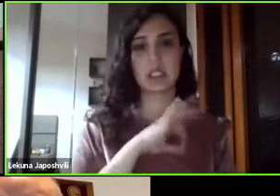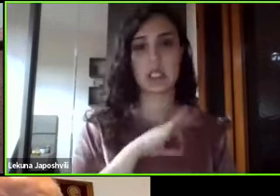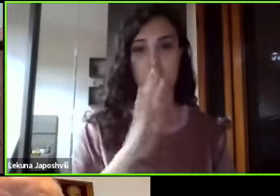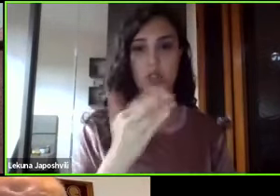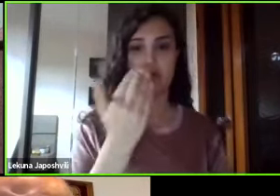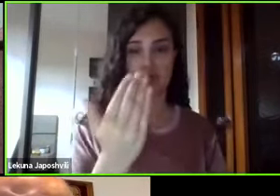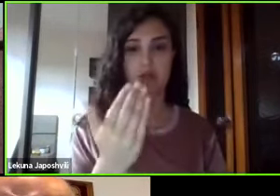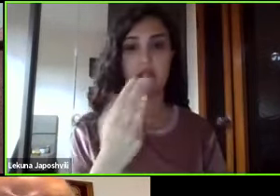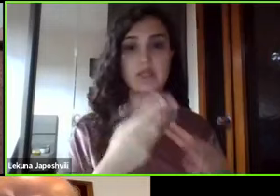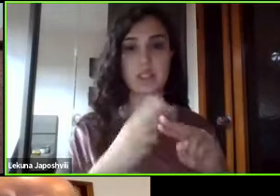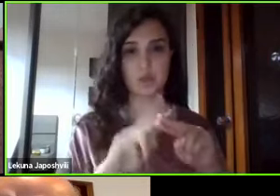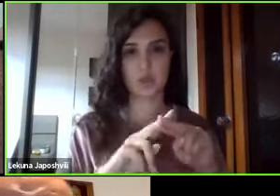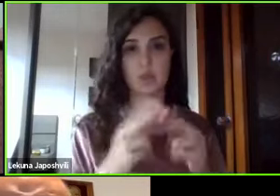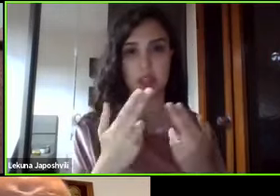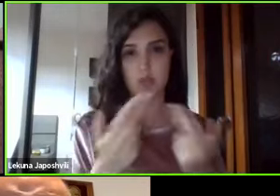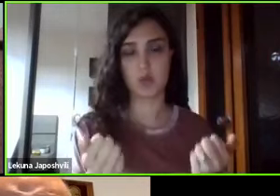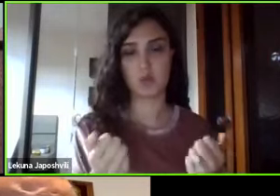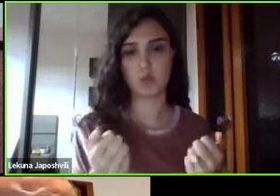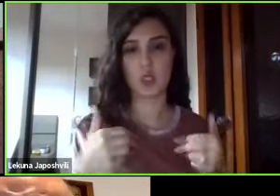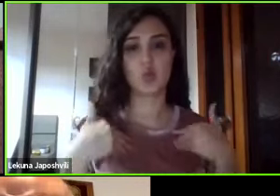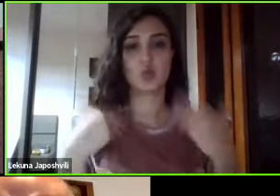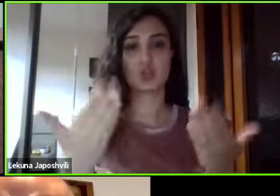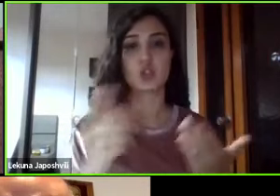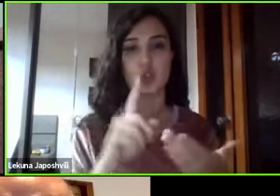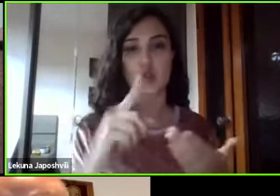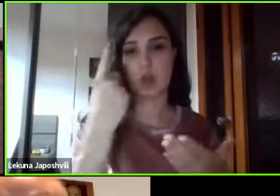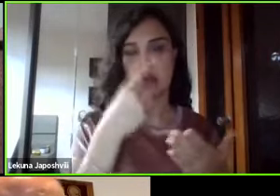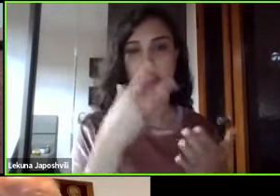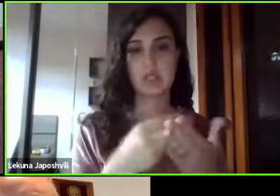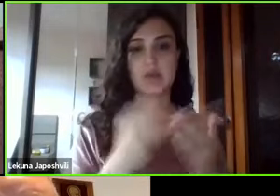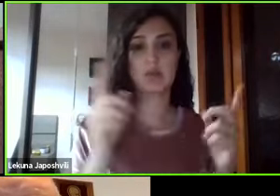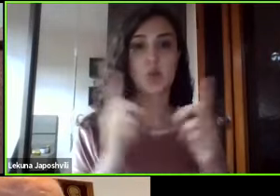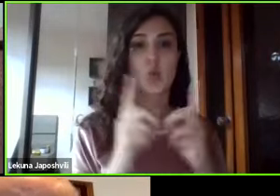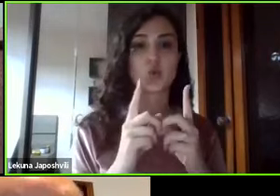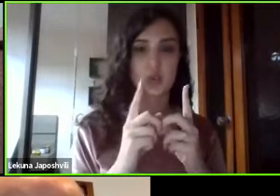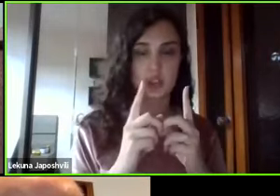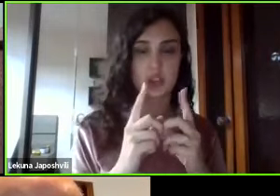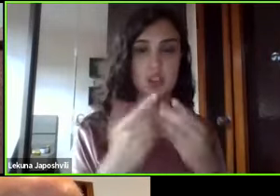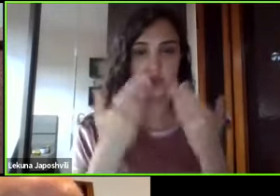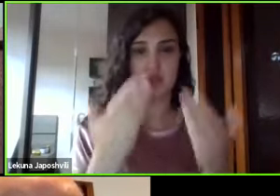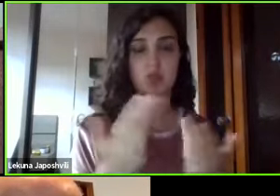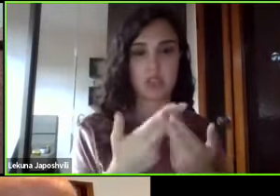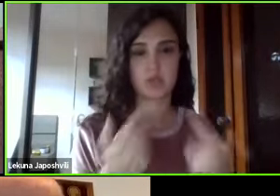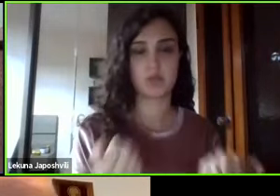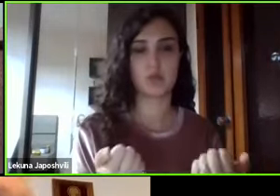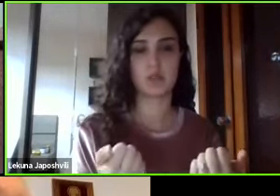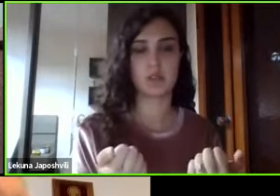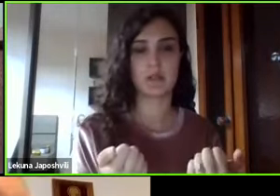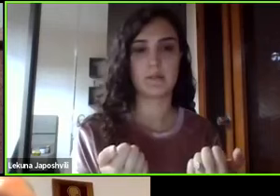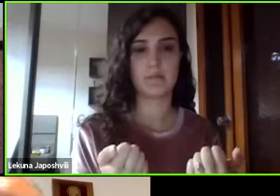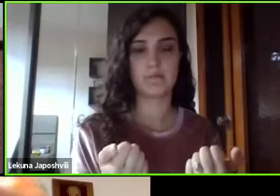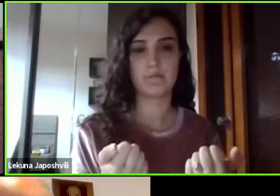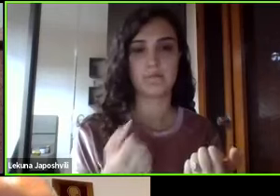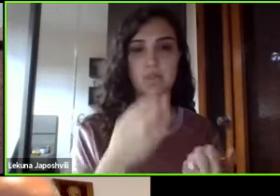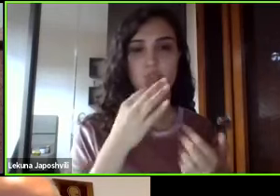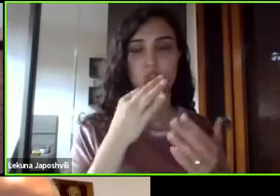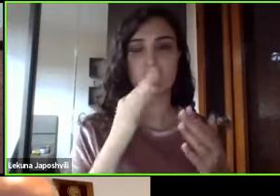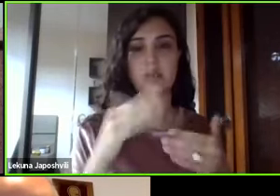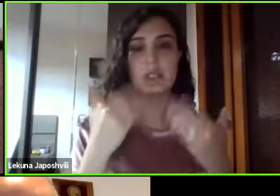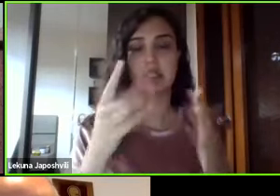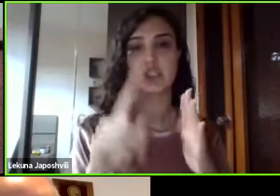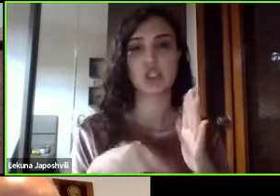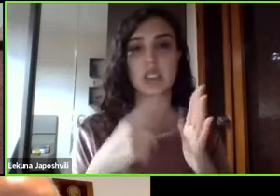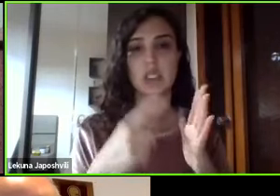თქვენთვის, ხო? ამიტომ რა თქმა უნდა, რჩიოთ რომ ინდივიდუალური კონსულტაციისთვის მიმართ. რა თქმა უნდა, რა თქმა უნდა. კი ბატონ, შემდეგი